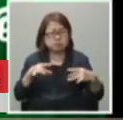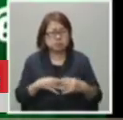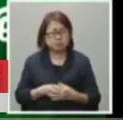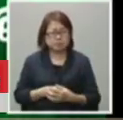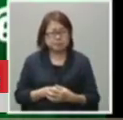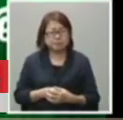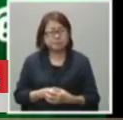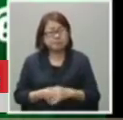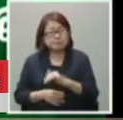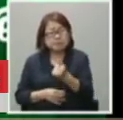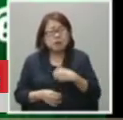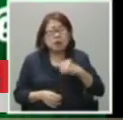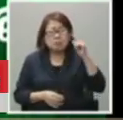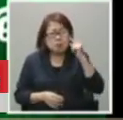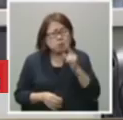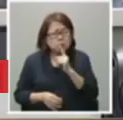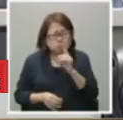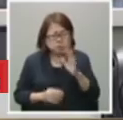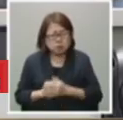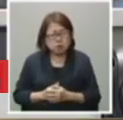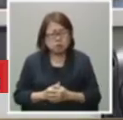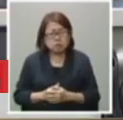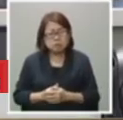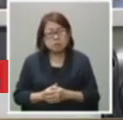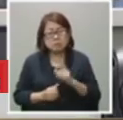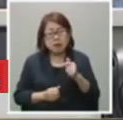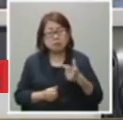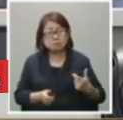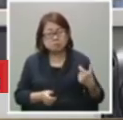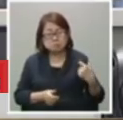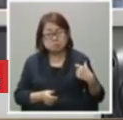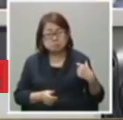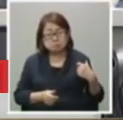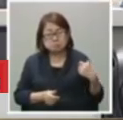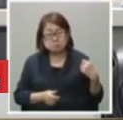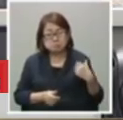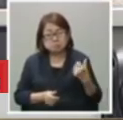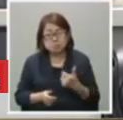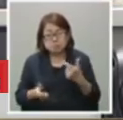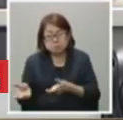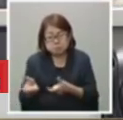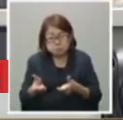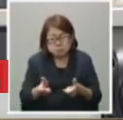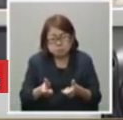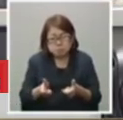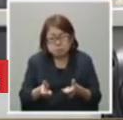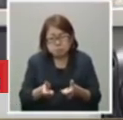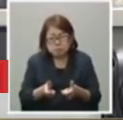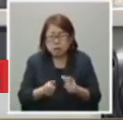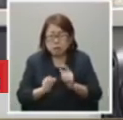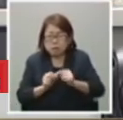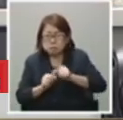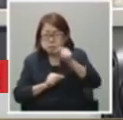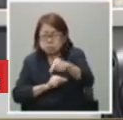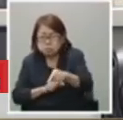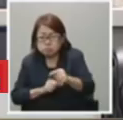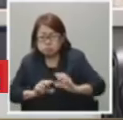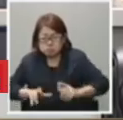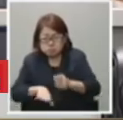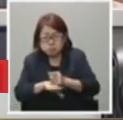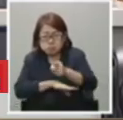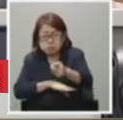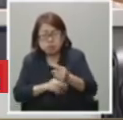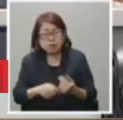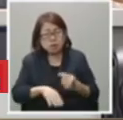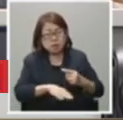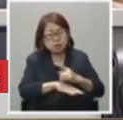บางเรื่องท่านไม่รู้ก็ไม่จำเป็นพูดหรอกแต่เขาถามเฮ้ยปืนใหญ่105ลากไปแล้วแหนบมันหักไหมมันจริงแล้วมันถึงเขาคอไหมไอ้เครื่องบินแบ